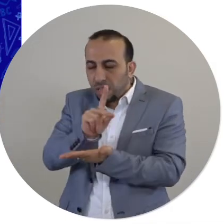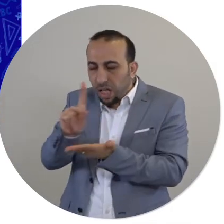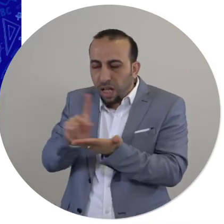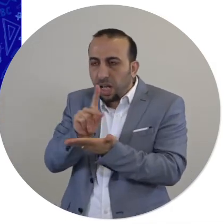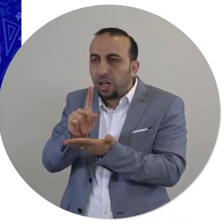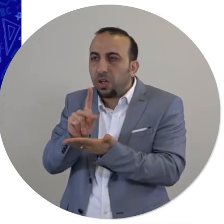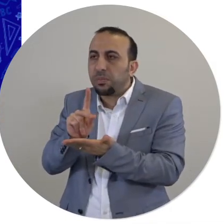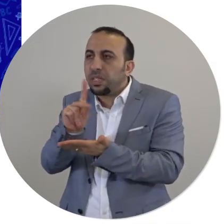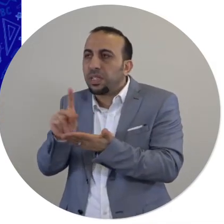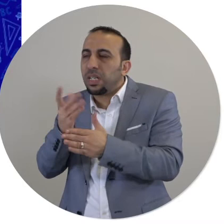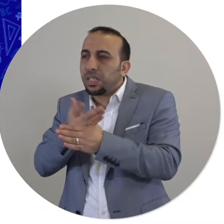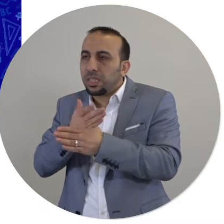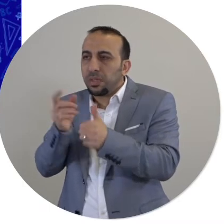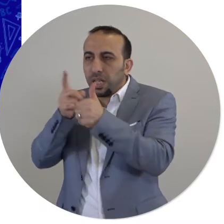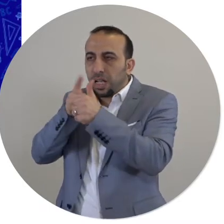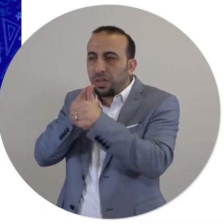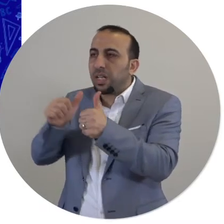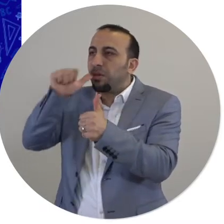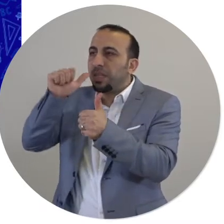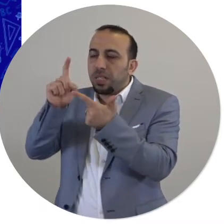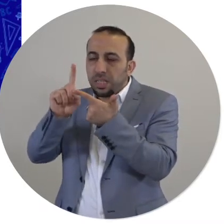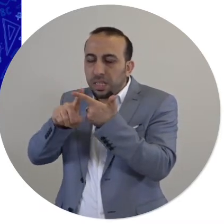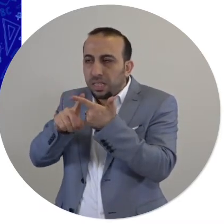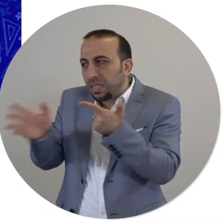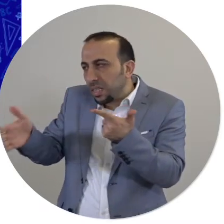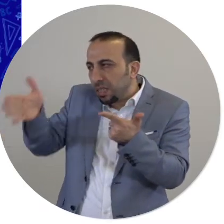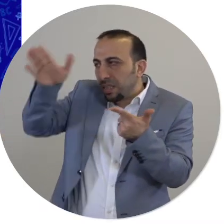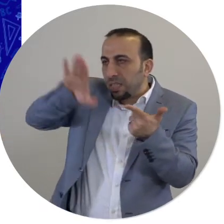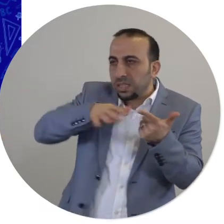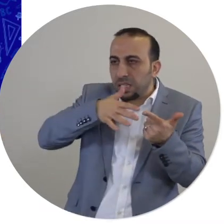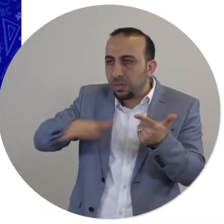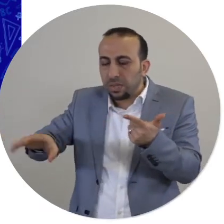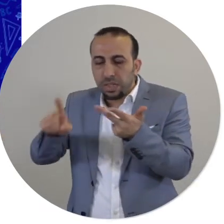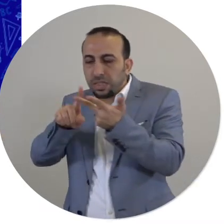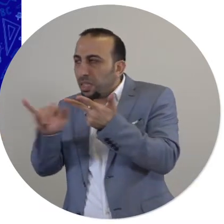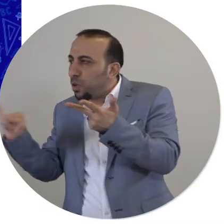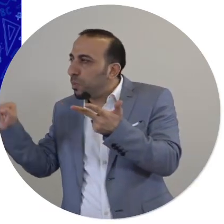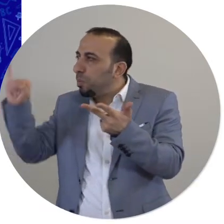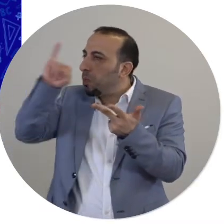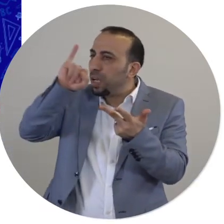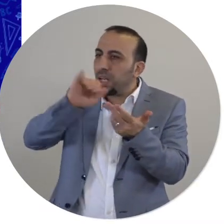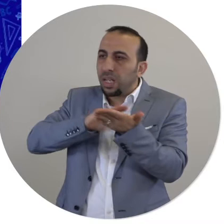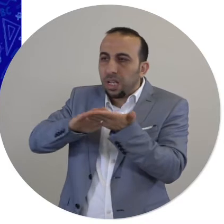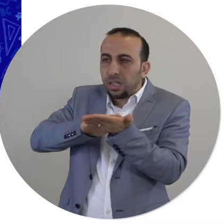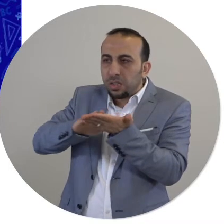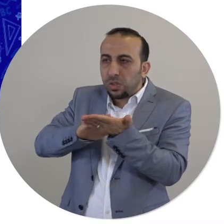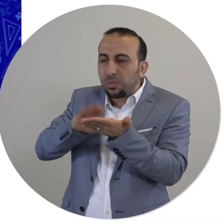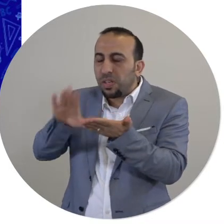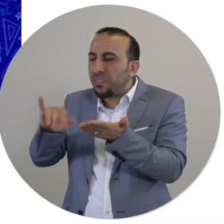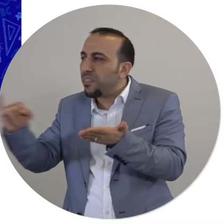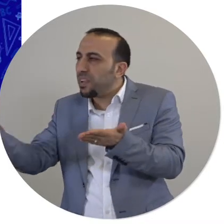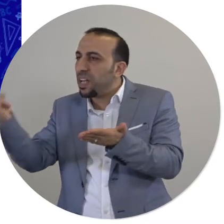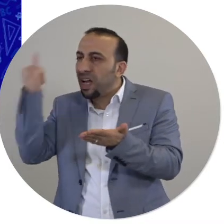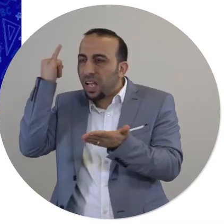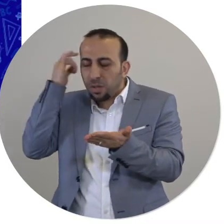والتربة، والخامات الموجودة في باطن الأرض. هذه كلها تندرج تحت العوامل الطبيعية التي تؤثر في التوزيع السكاني.